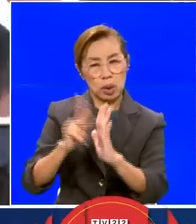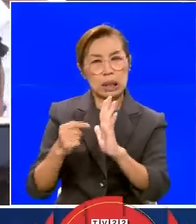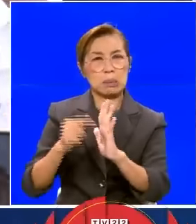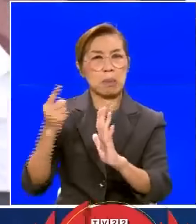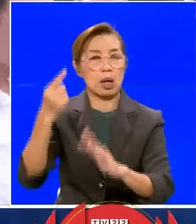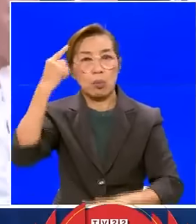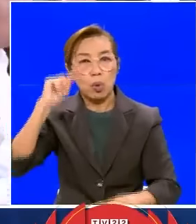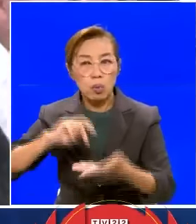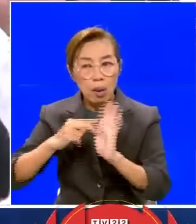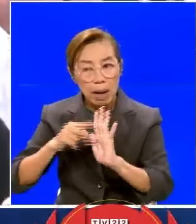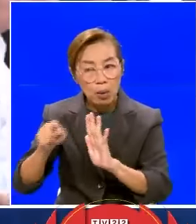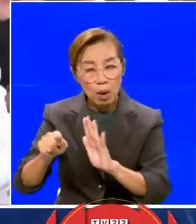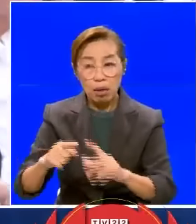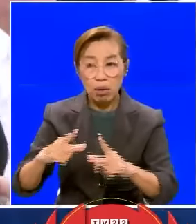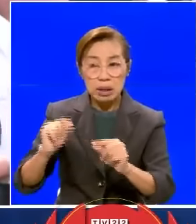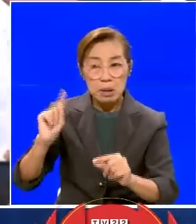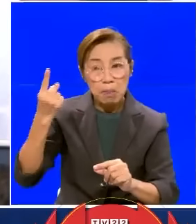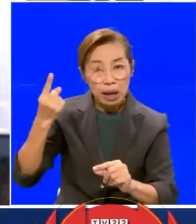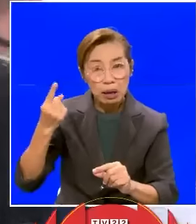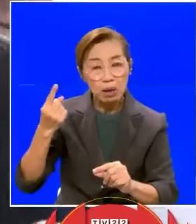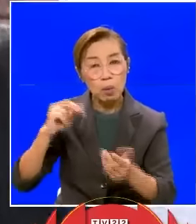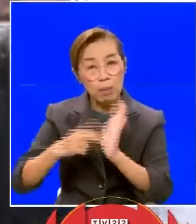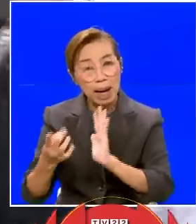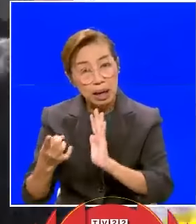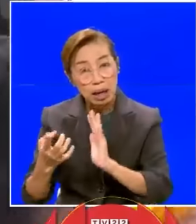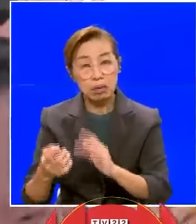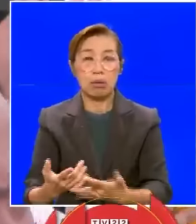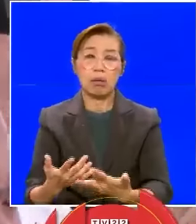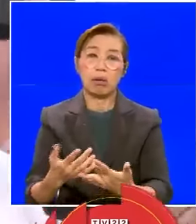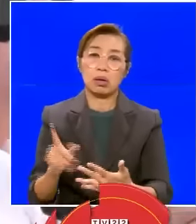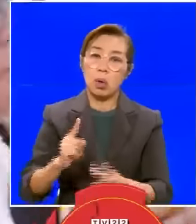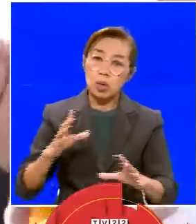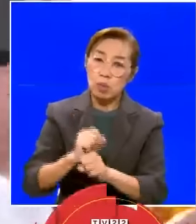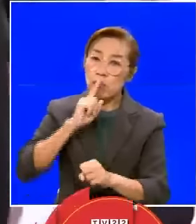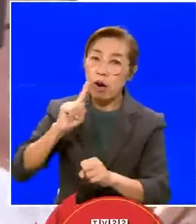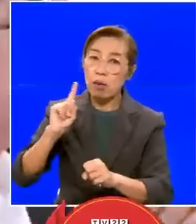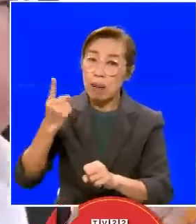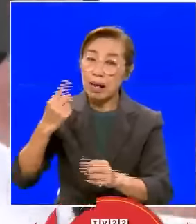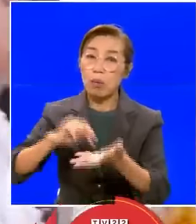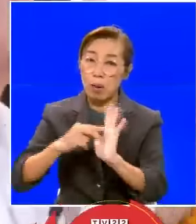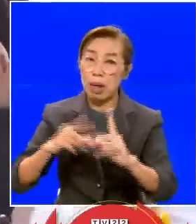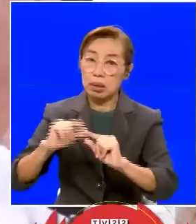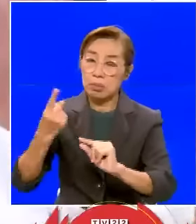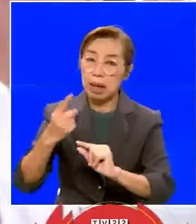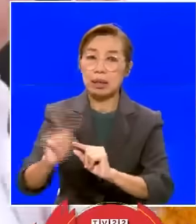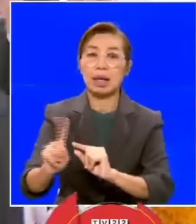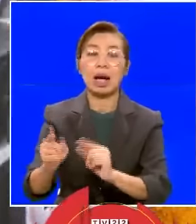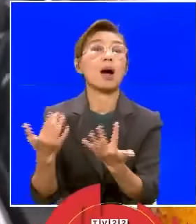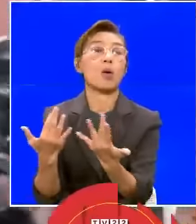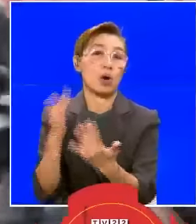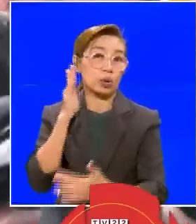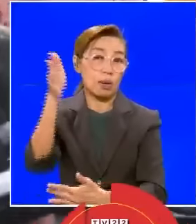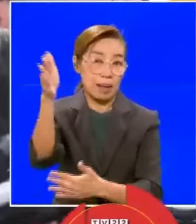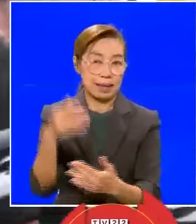พยายามจะถามมาหลักจากหลากหลายมุมมองนะฮะ แต่ก็ต้องรอดูเนาะแต่ว่าอีกคนนึงที่เขามาให้ความเห็นแล้วก็เป็นฝั่งตรงข้าม